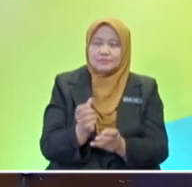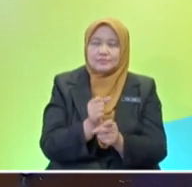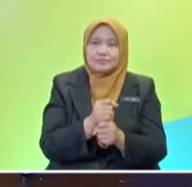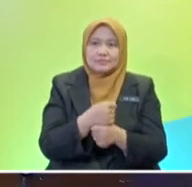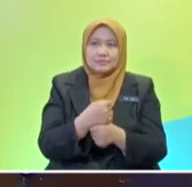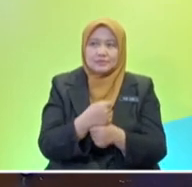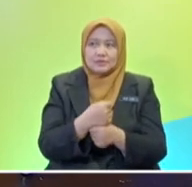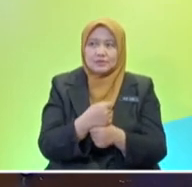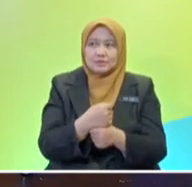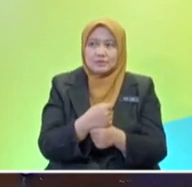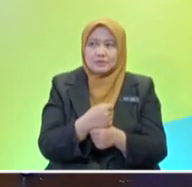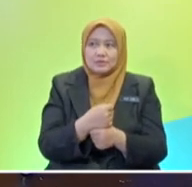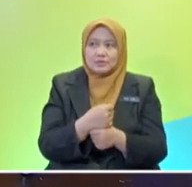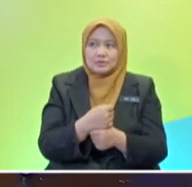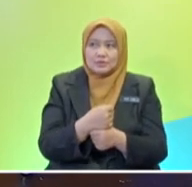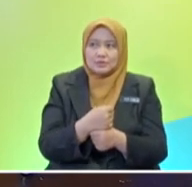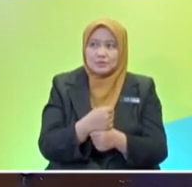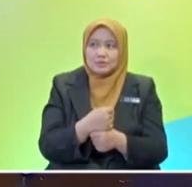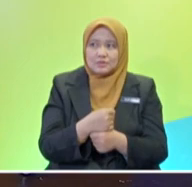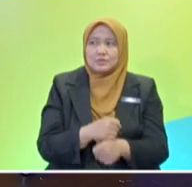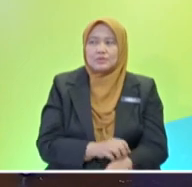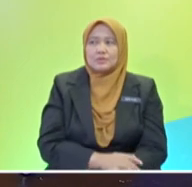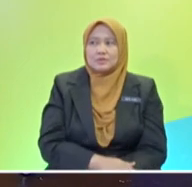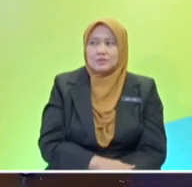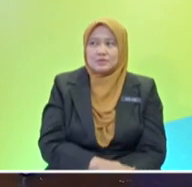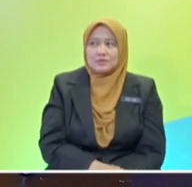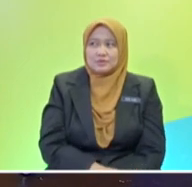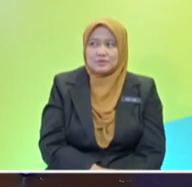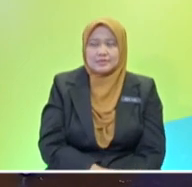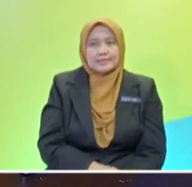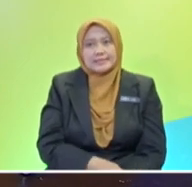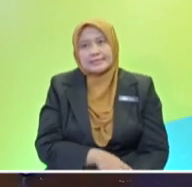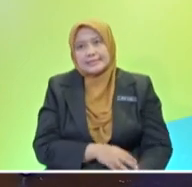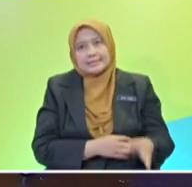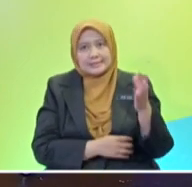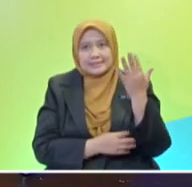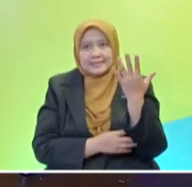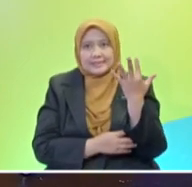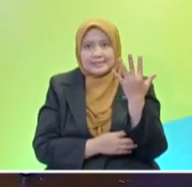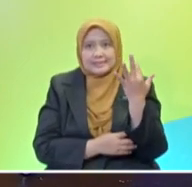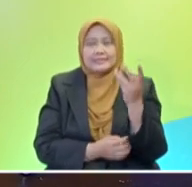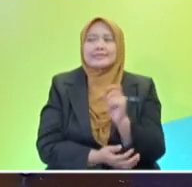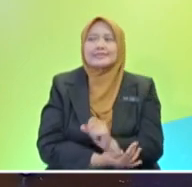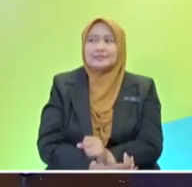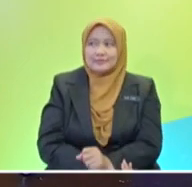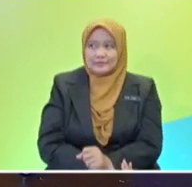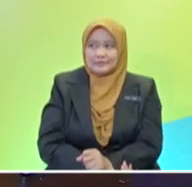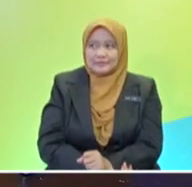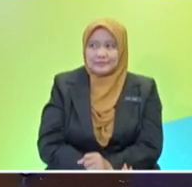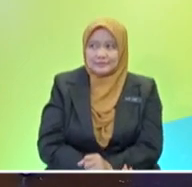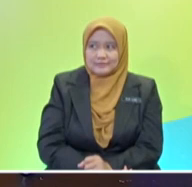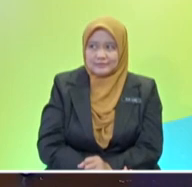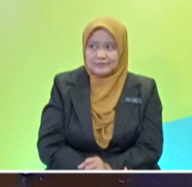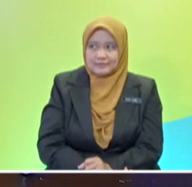yang minta satu. Murid-murid, rasanya murid-murid mesti ingat. Ingat jari, ingat bentuk